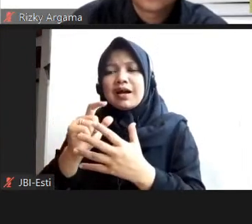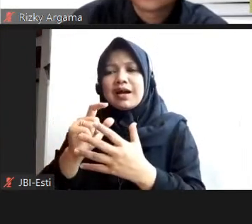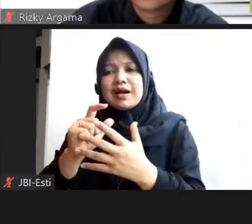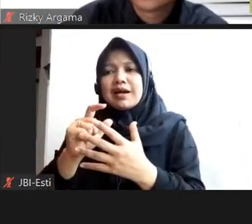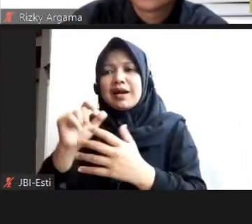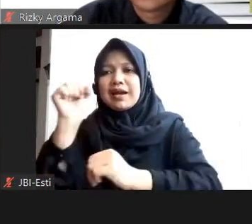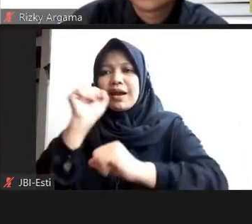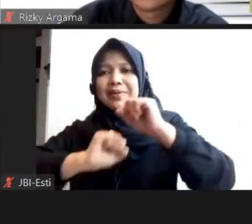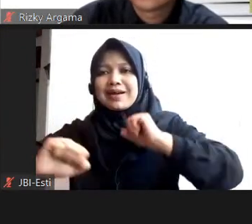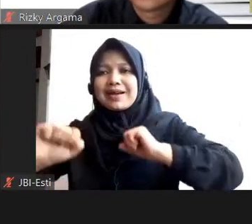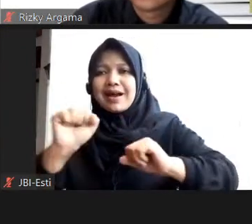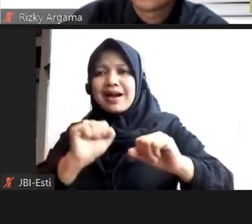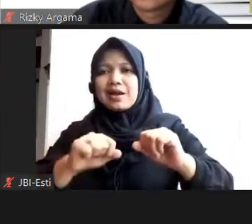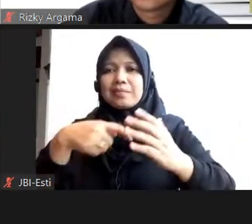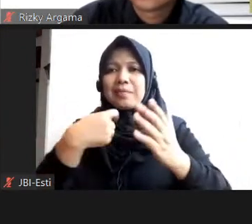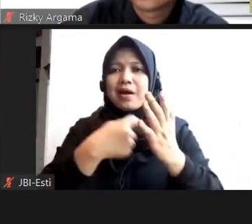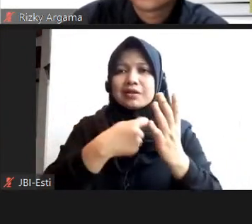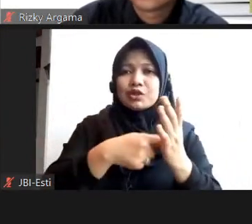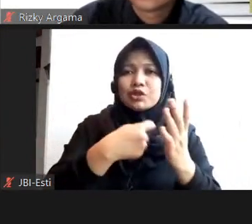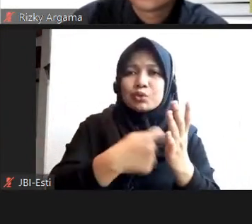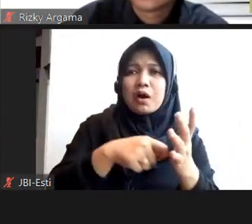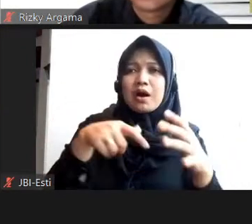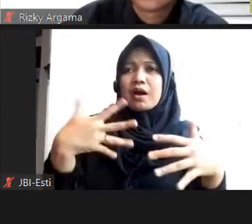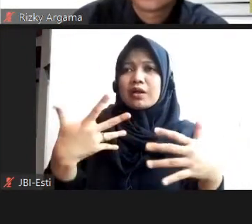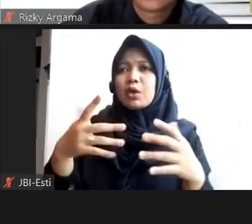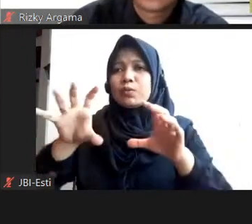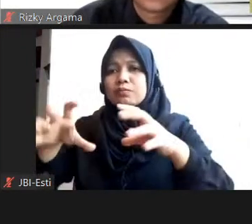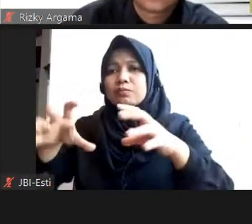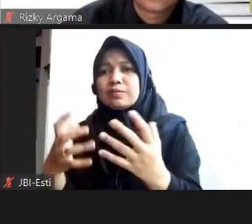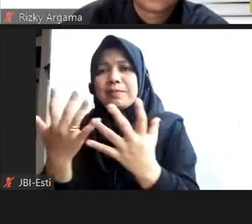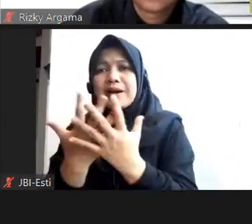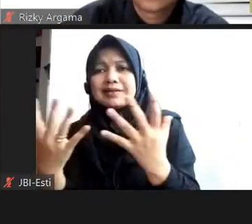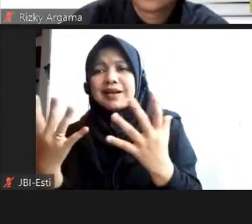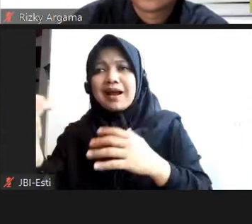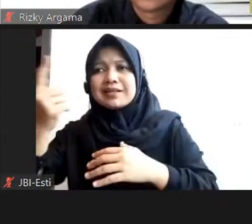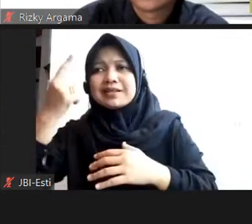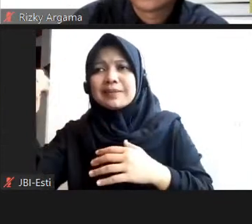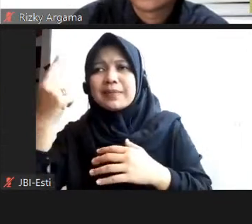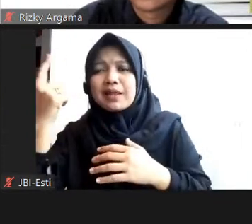gerakan mahasiswa, gerakan masyarakat sipil itu sendiri yang